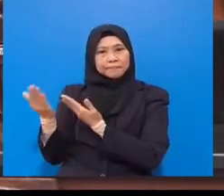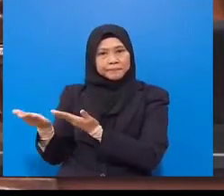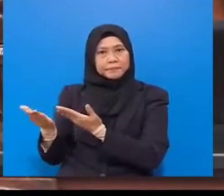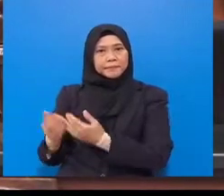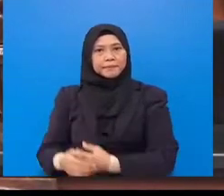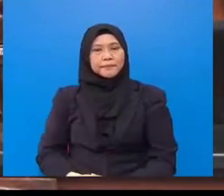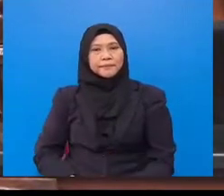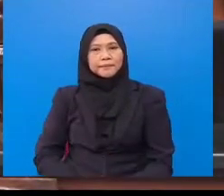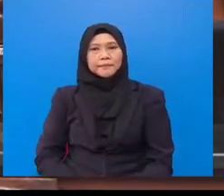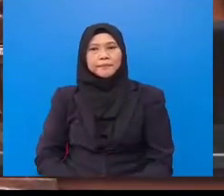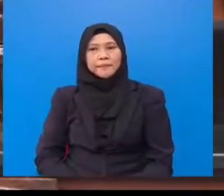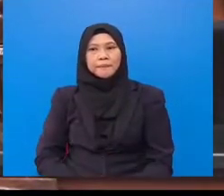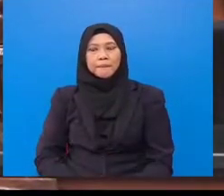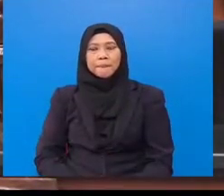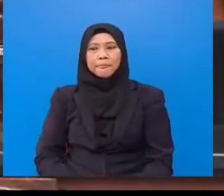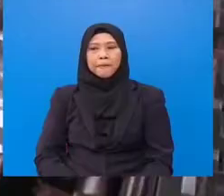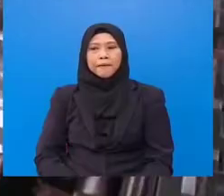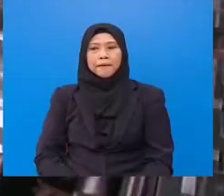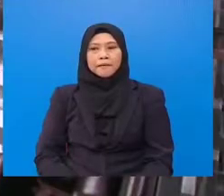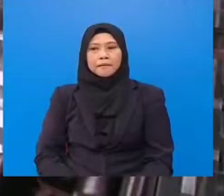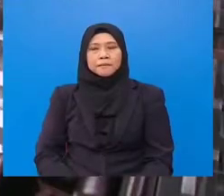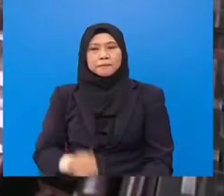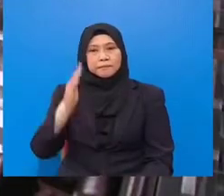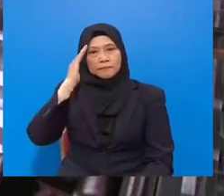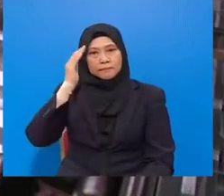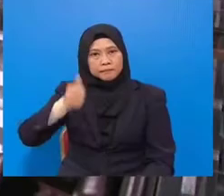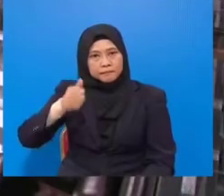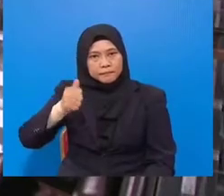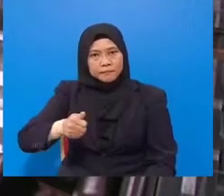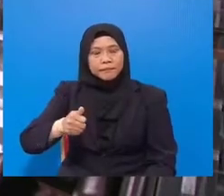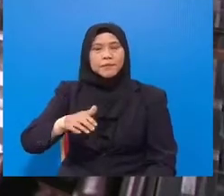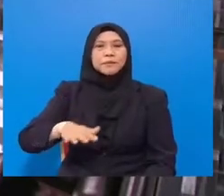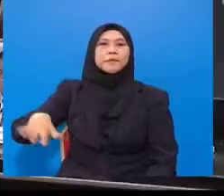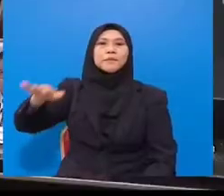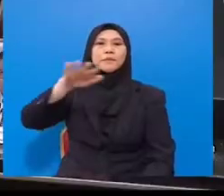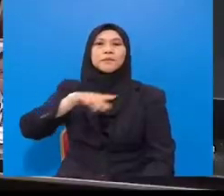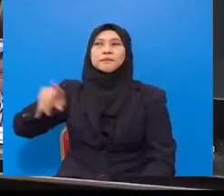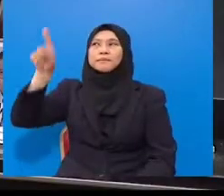Hai assalamualaikum warahmatullahi wabarakatuh